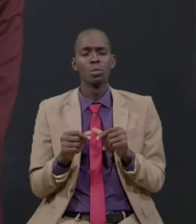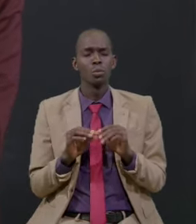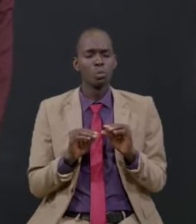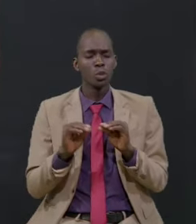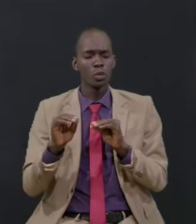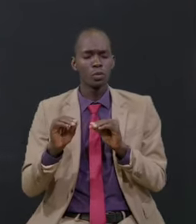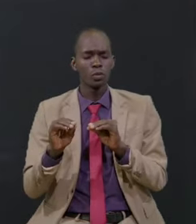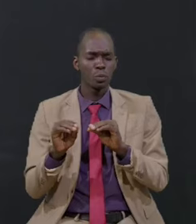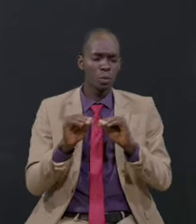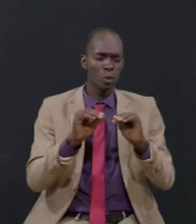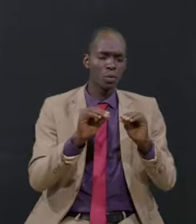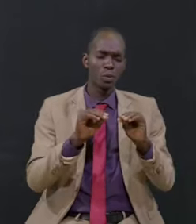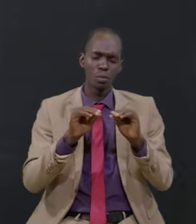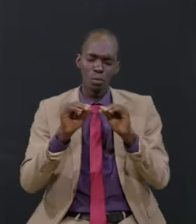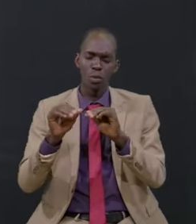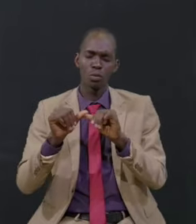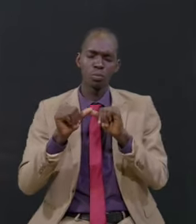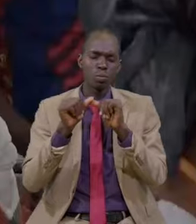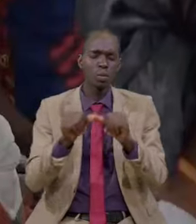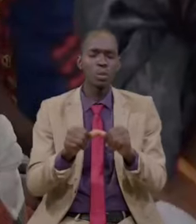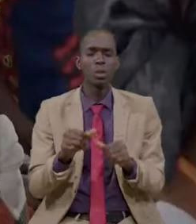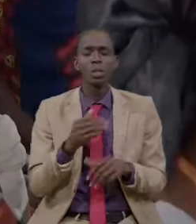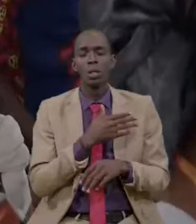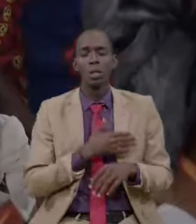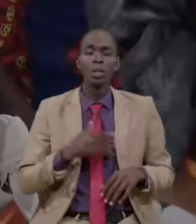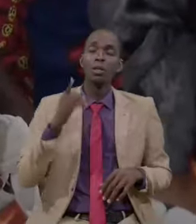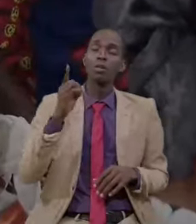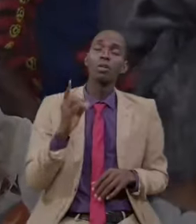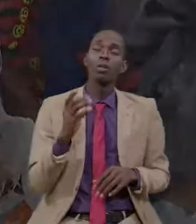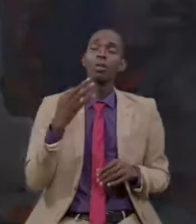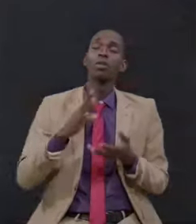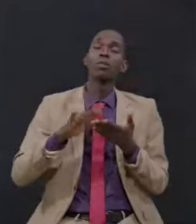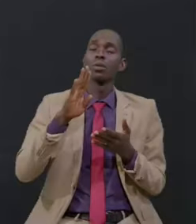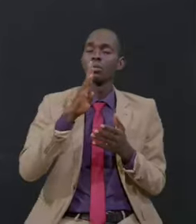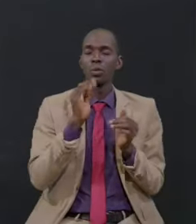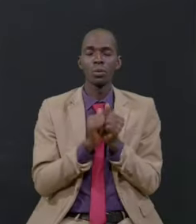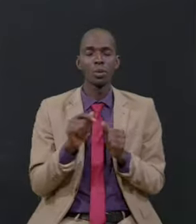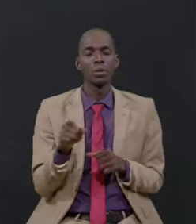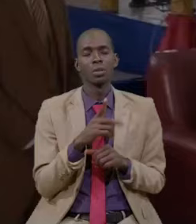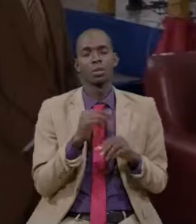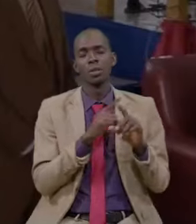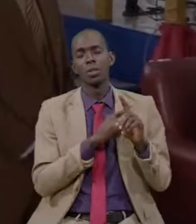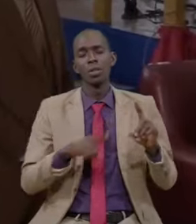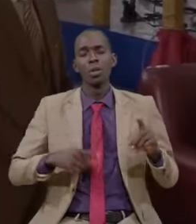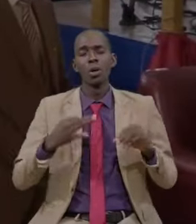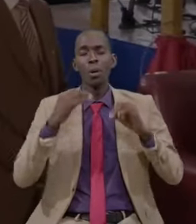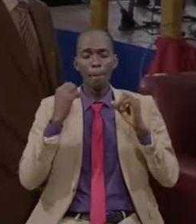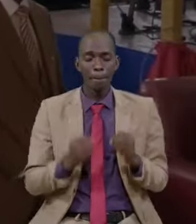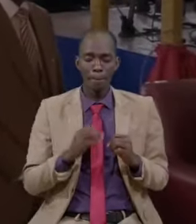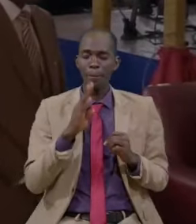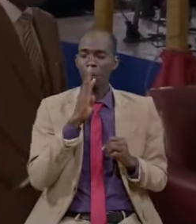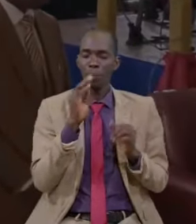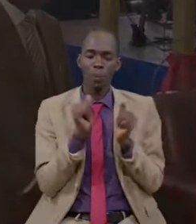avancer. Et le Dieu de gloire ira avec toi. Le Seigneur de puissance ira avec toi.